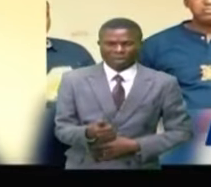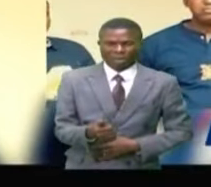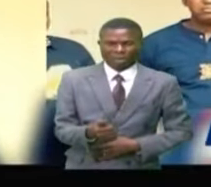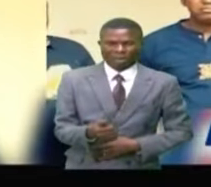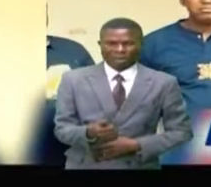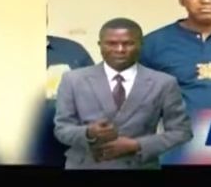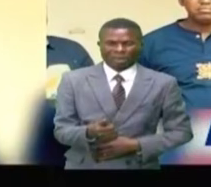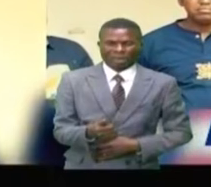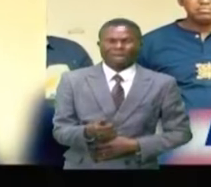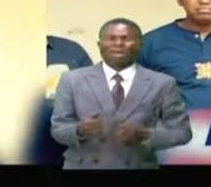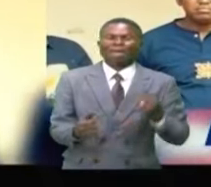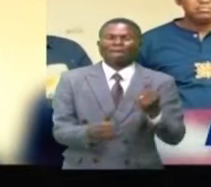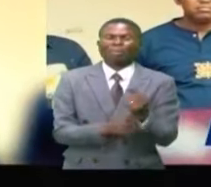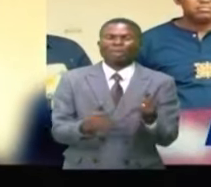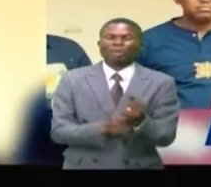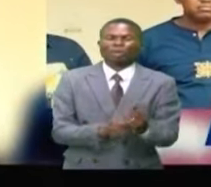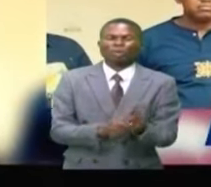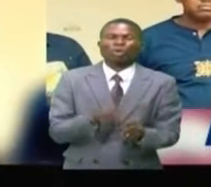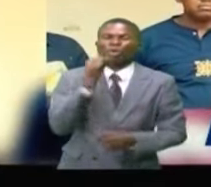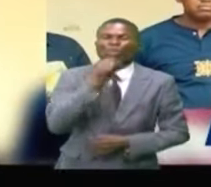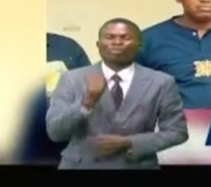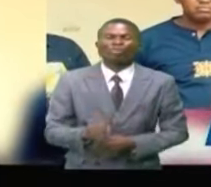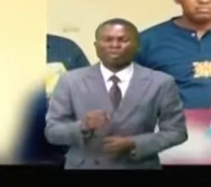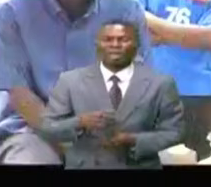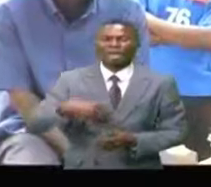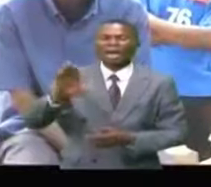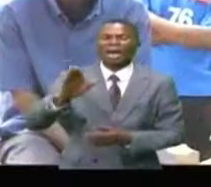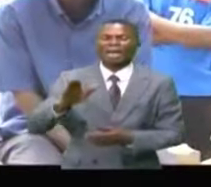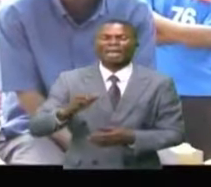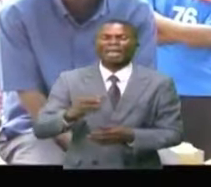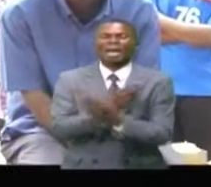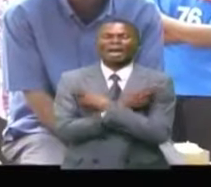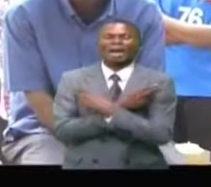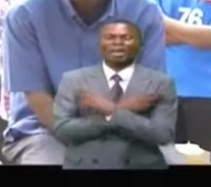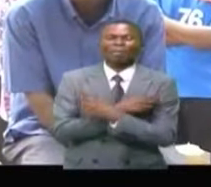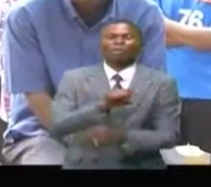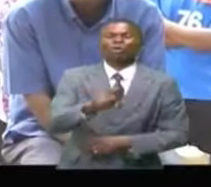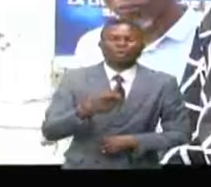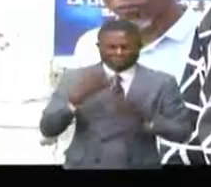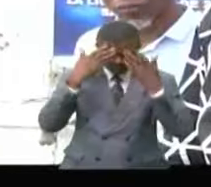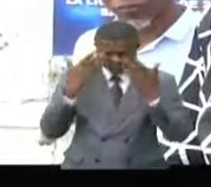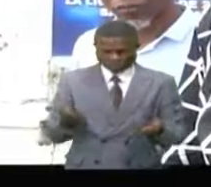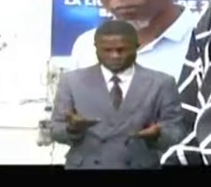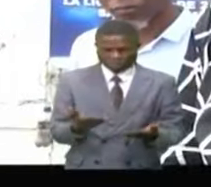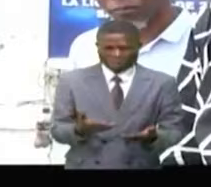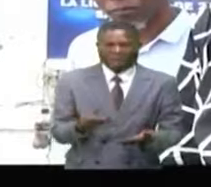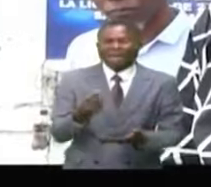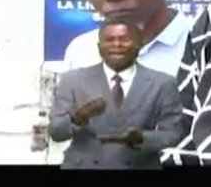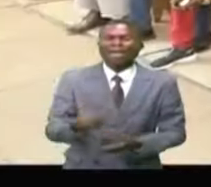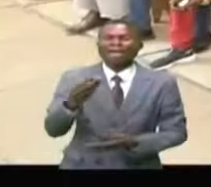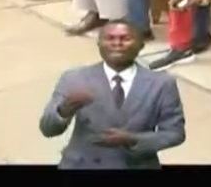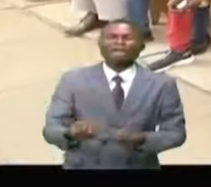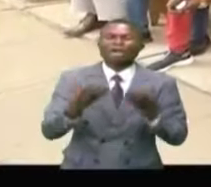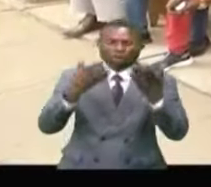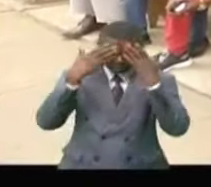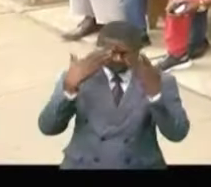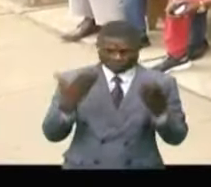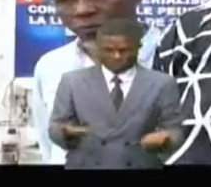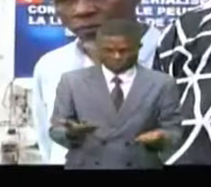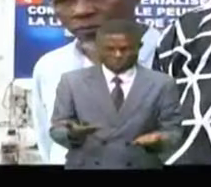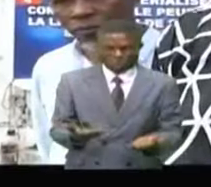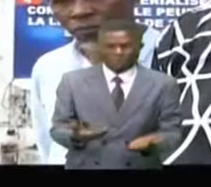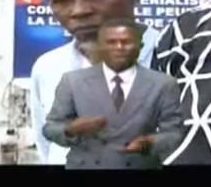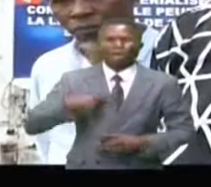les retraités, on ne peut plus payer les déconfinements. Avant d'agir, nous devons d'abord nous renseigner de quoi il s'agit, y compris que